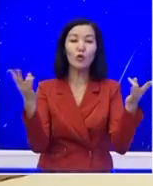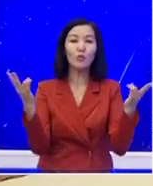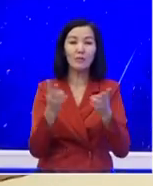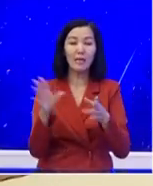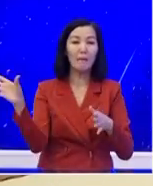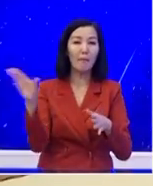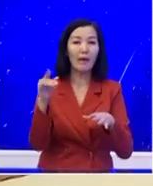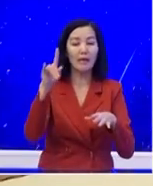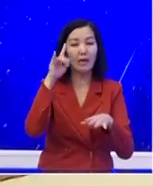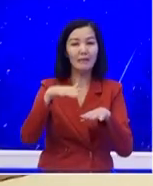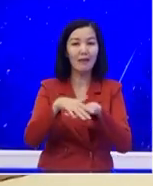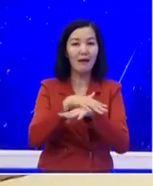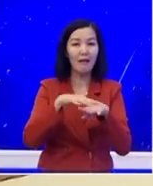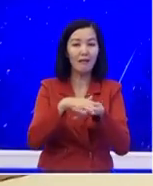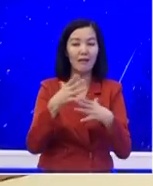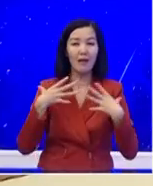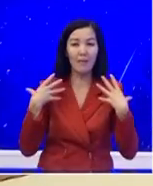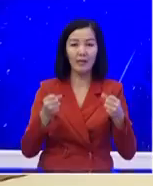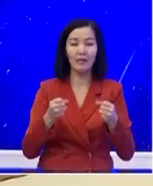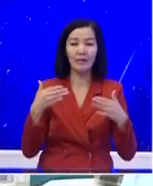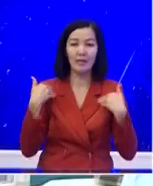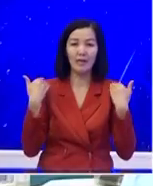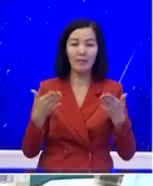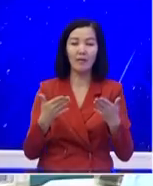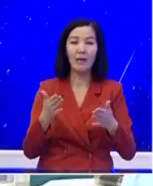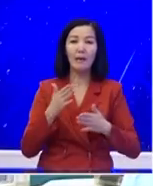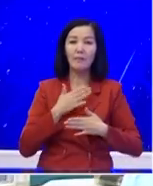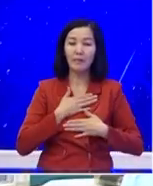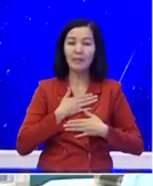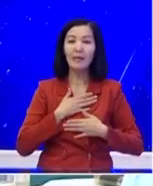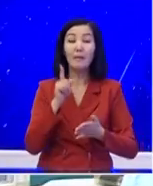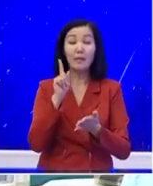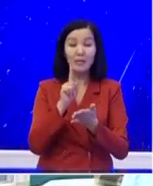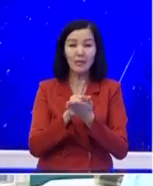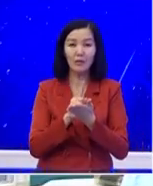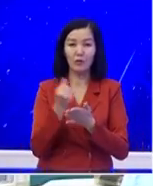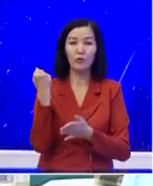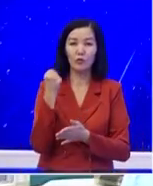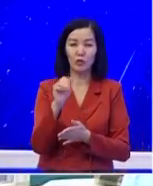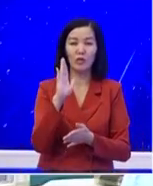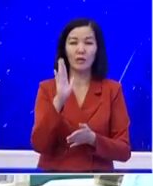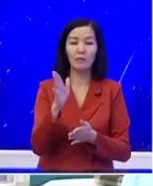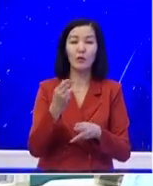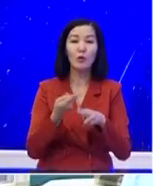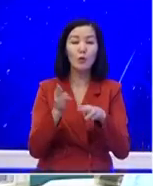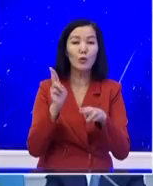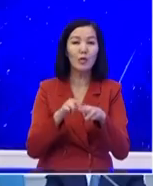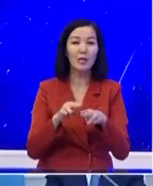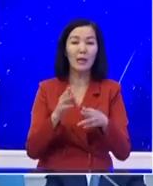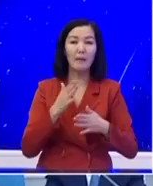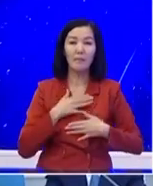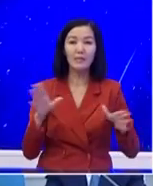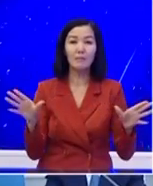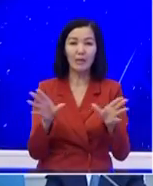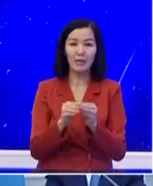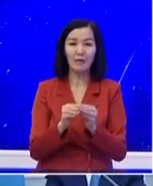азаматтарына амандық, игілік тілеймін. Біз міндеті түрде жеңеміз. Себебі біз